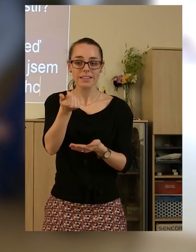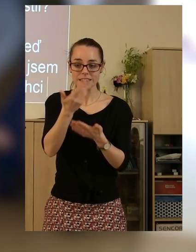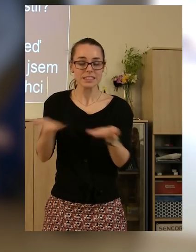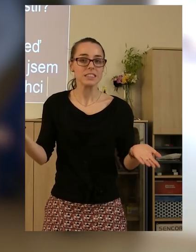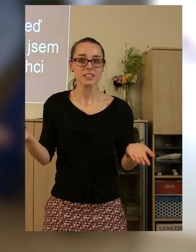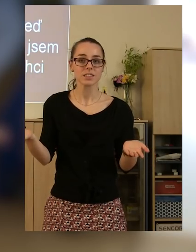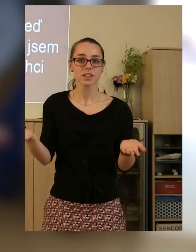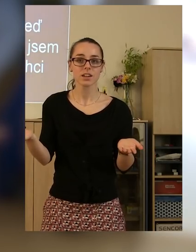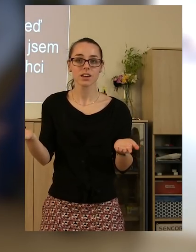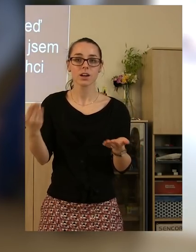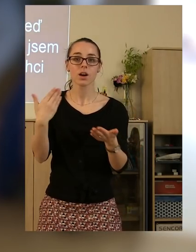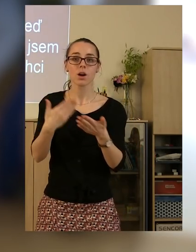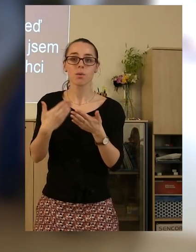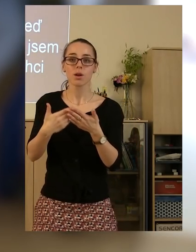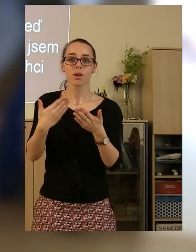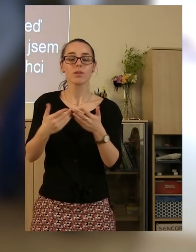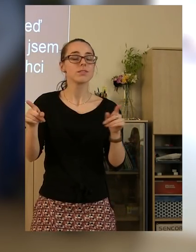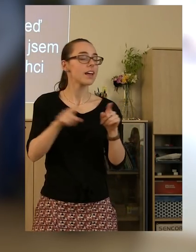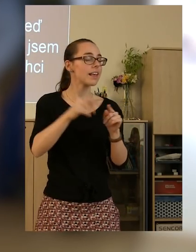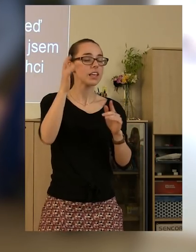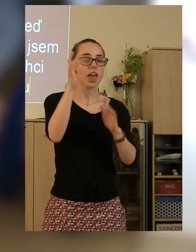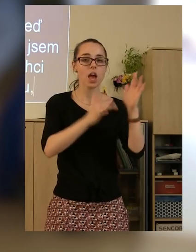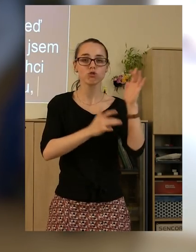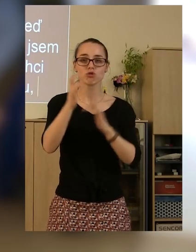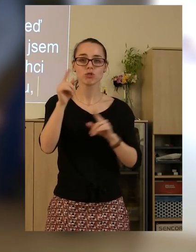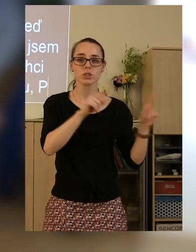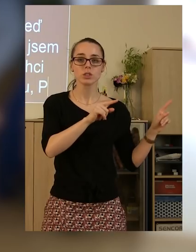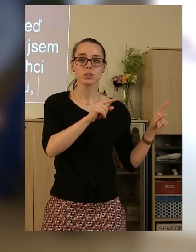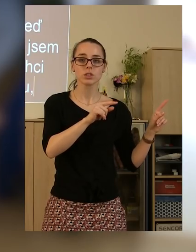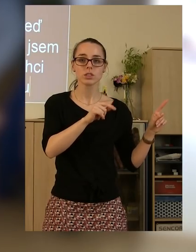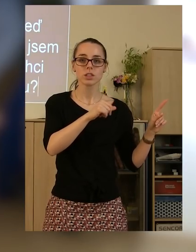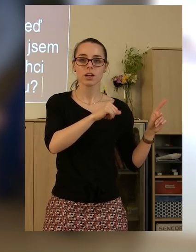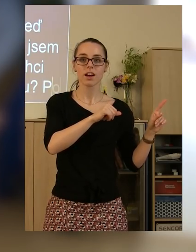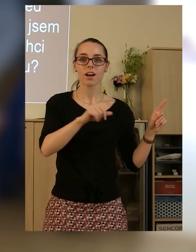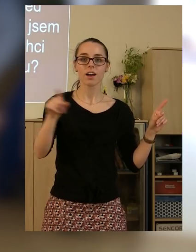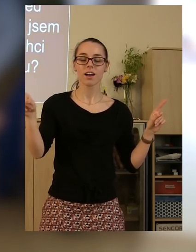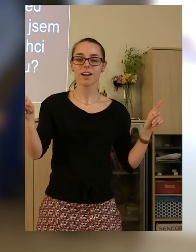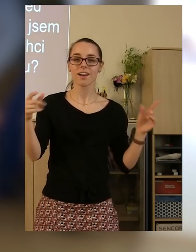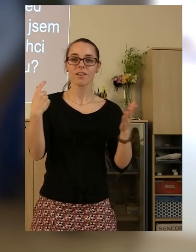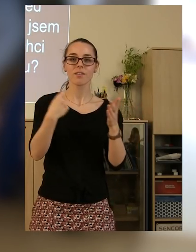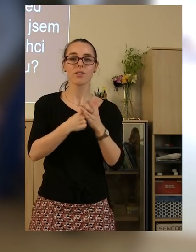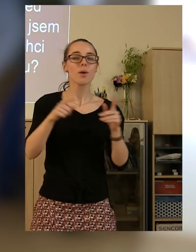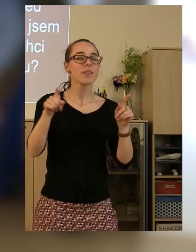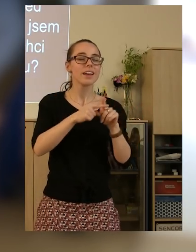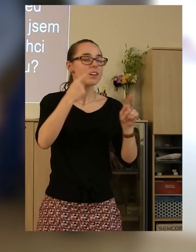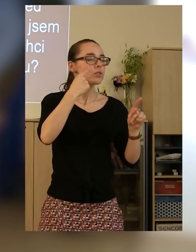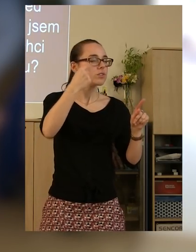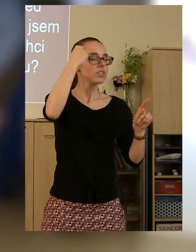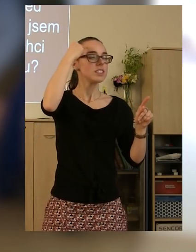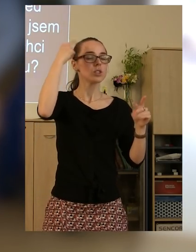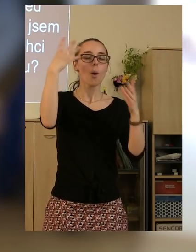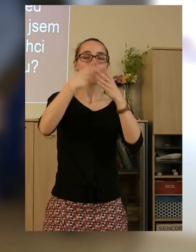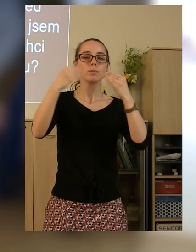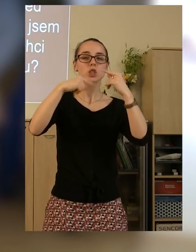mě proto řekl, Otče, proč si mě opustil? Ale on si musel uvědomit vlastně to, že rámec nezmizel. A teprve